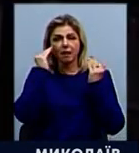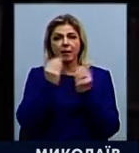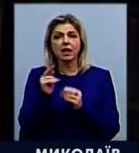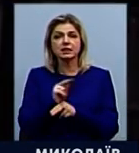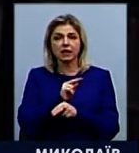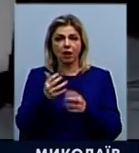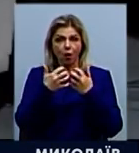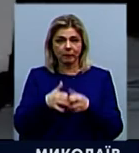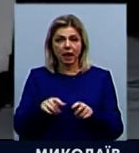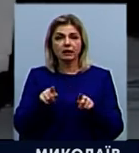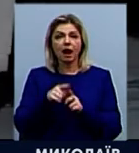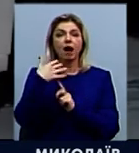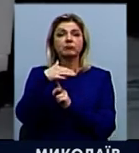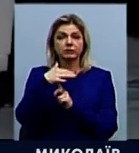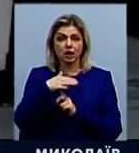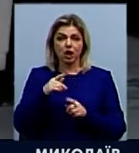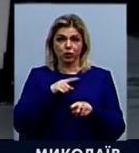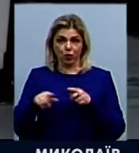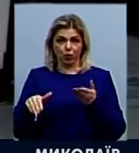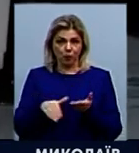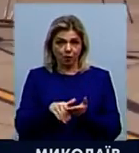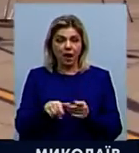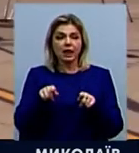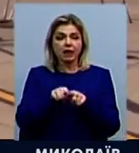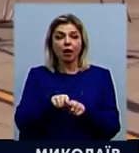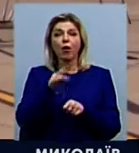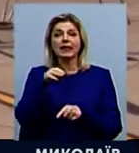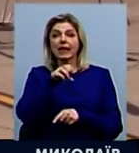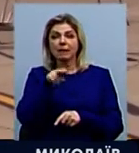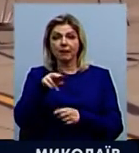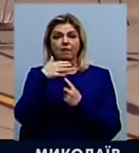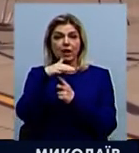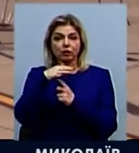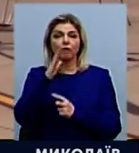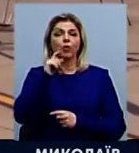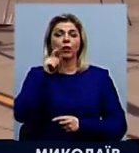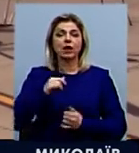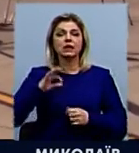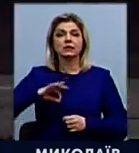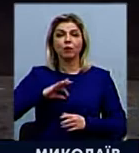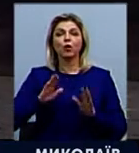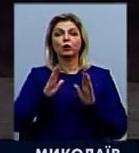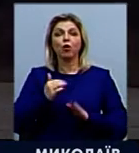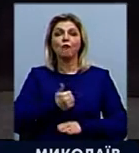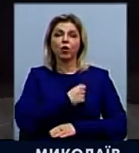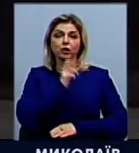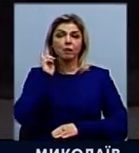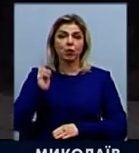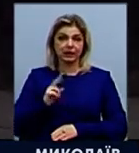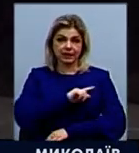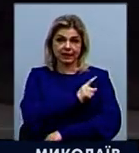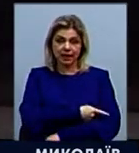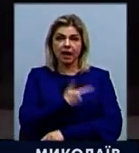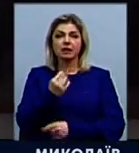собі повітряна швидка допомога. Подібний тип вертольотів в Україні зараз використовується лише у військово-морських силах, де